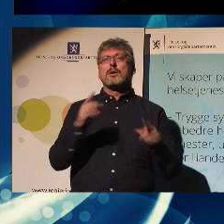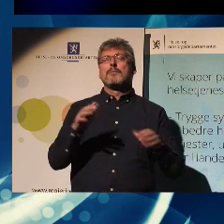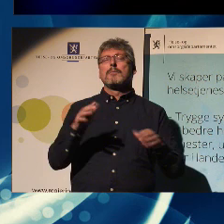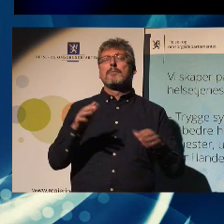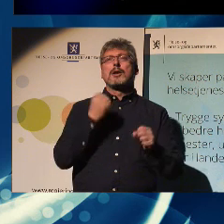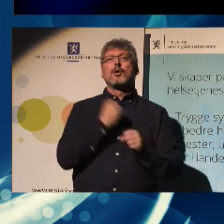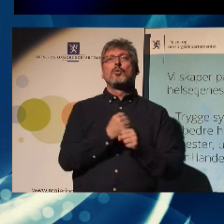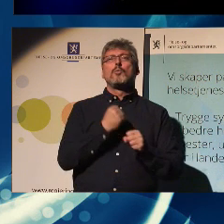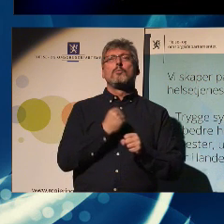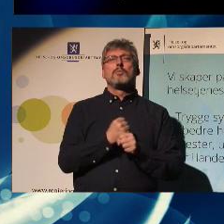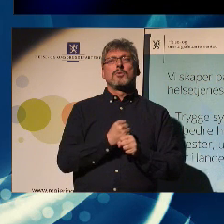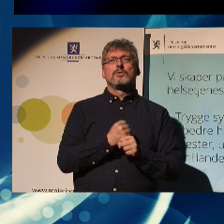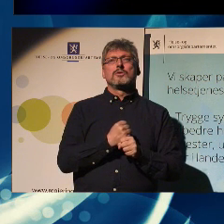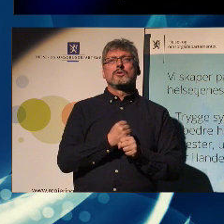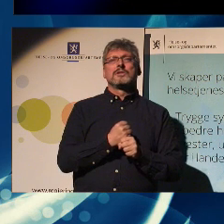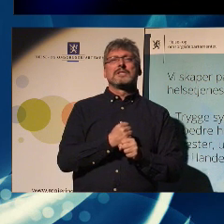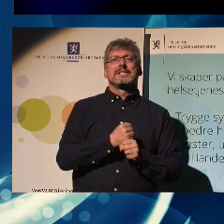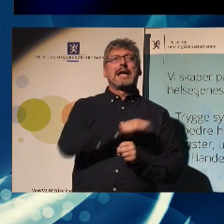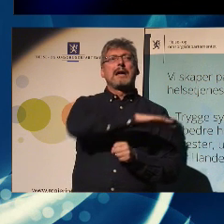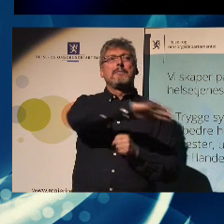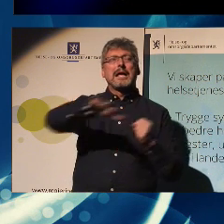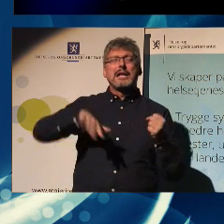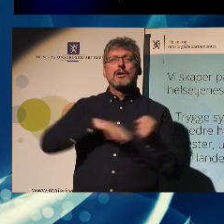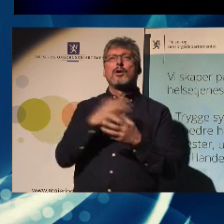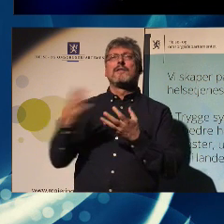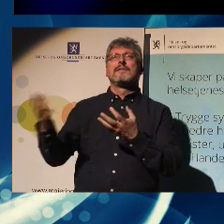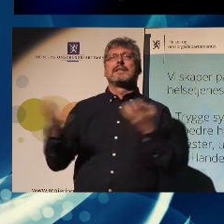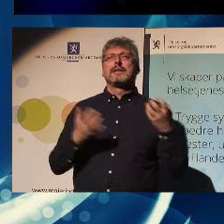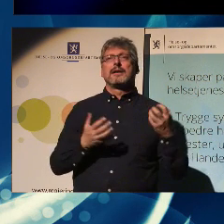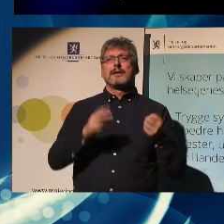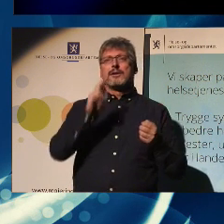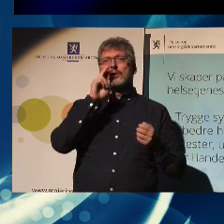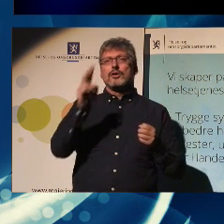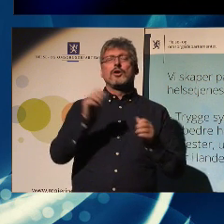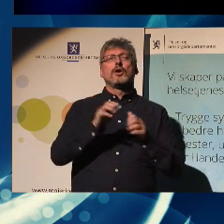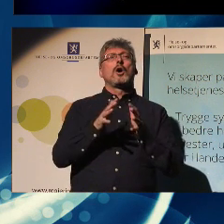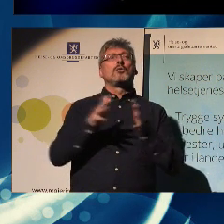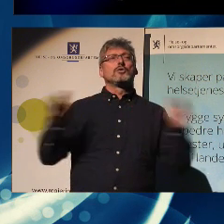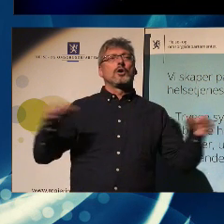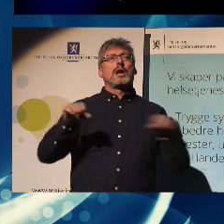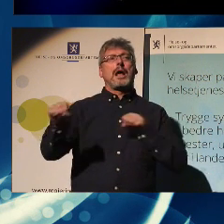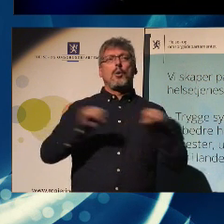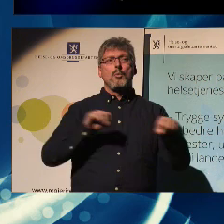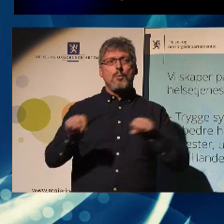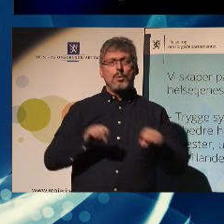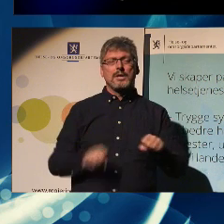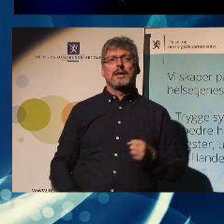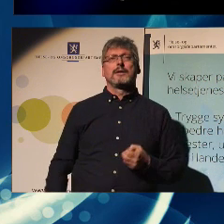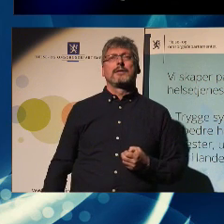robuste miljøer. Vi trenger nye og større kommuner.